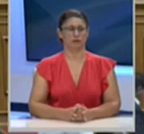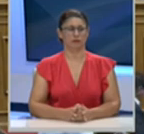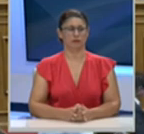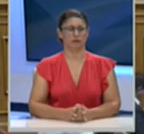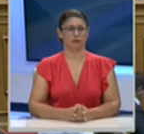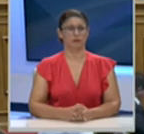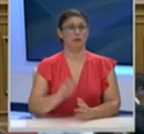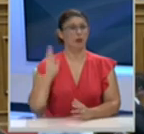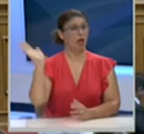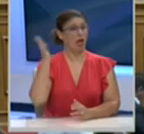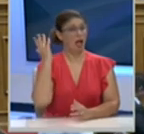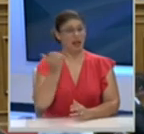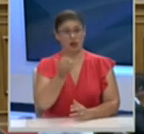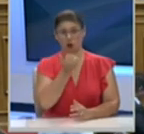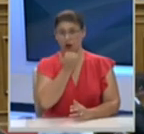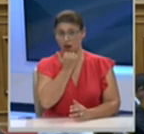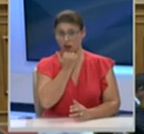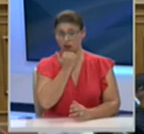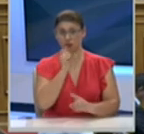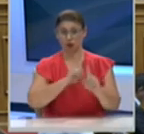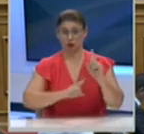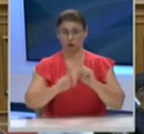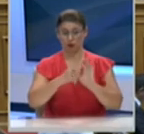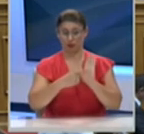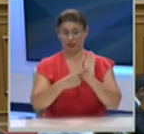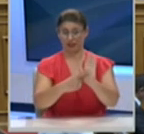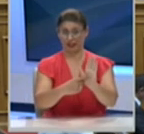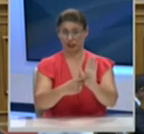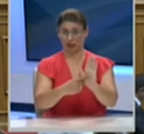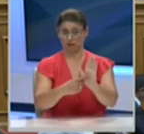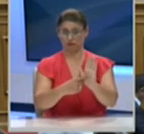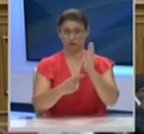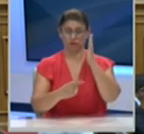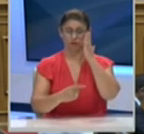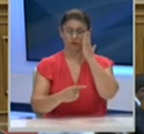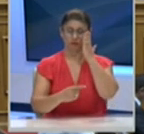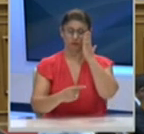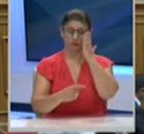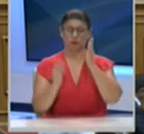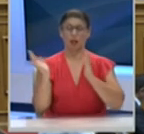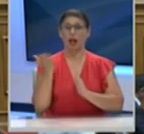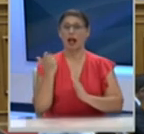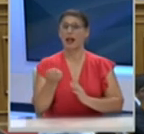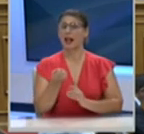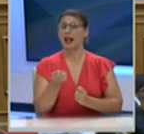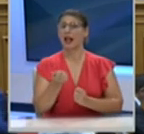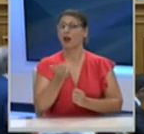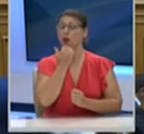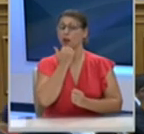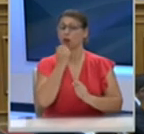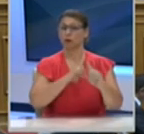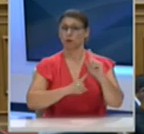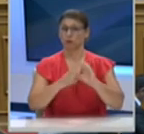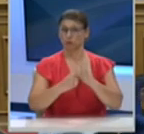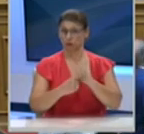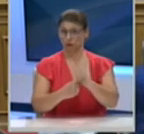Εάν κάνω λάθος για το ποιος απεικονίζεται, εάν κάνω λάθος για το ποιος...